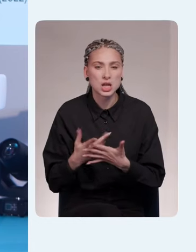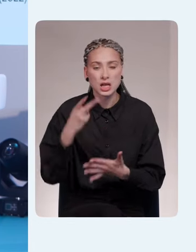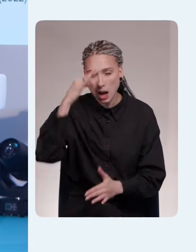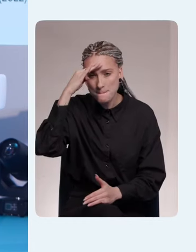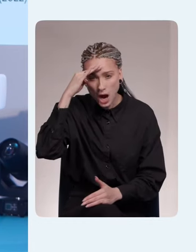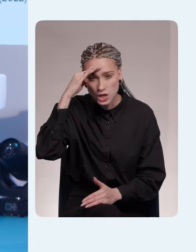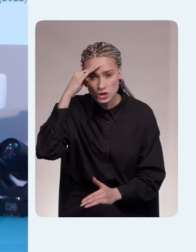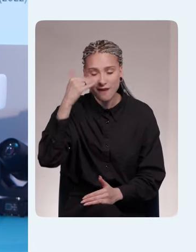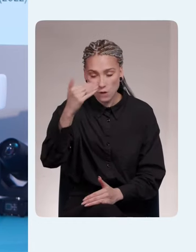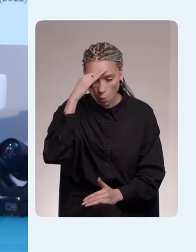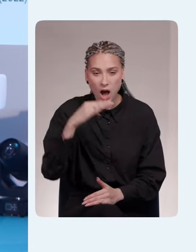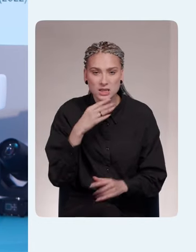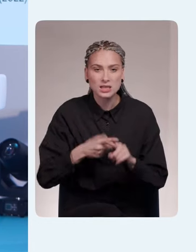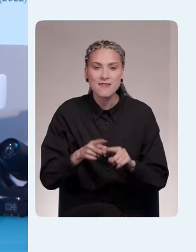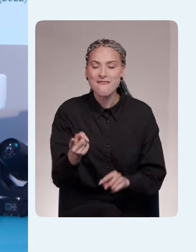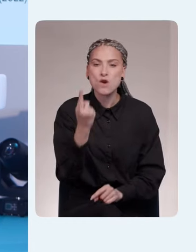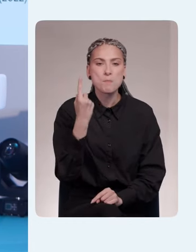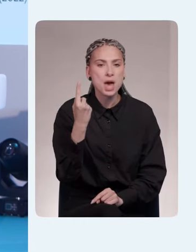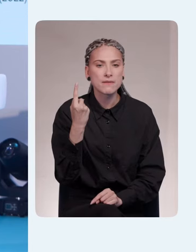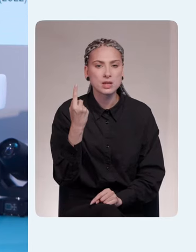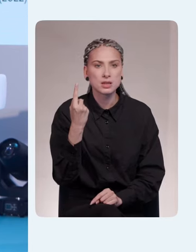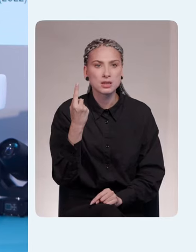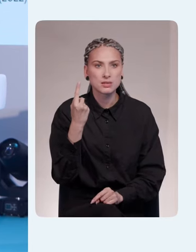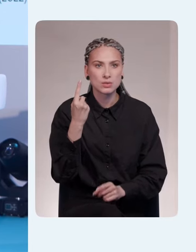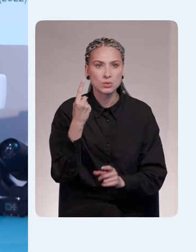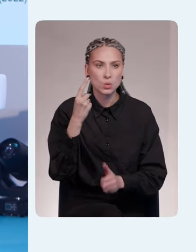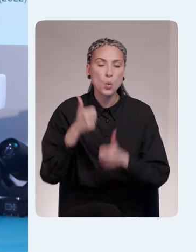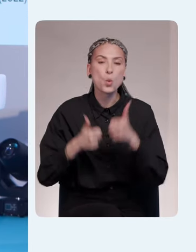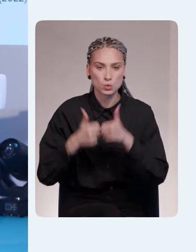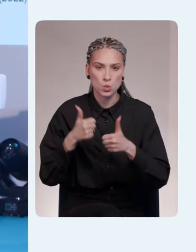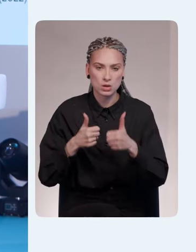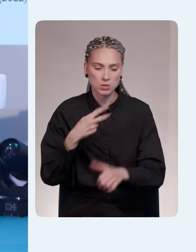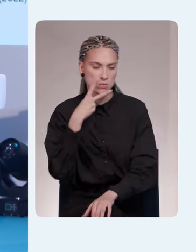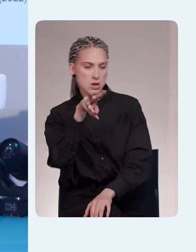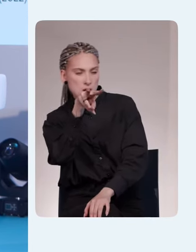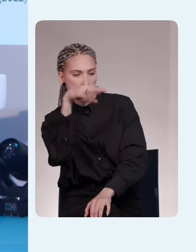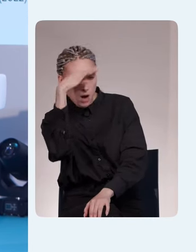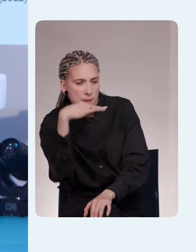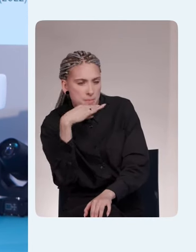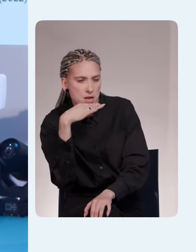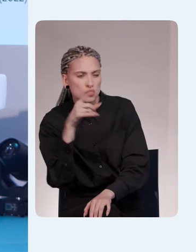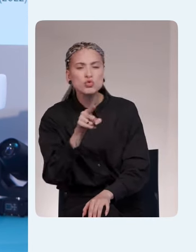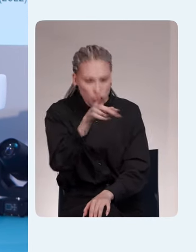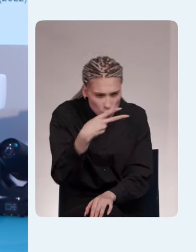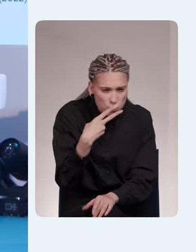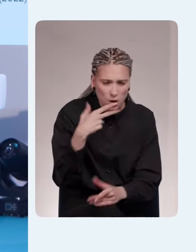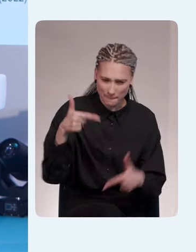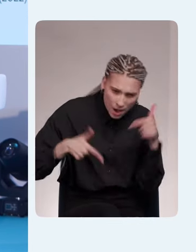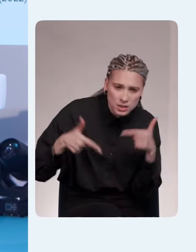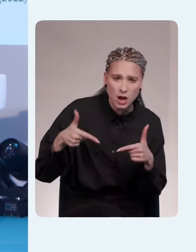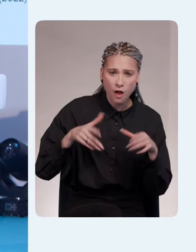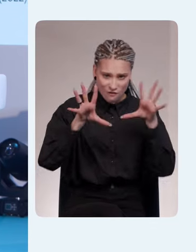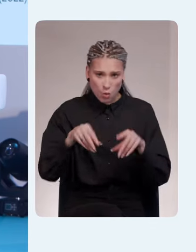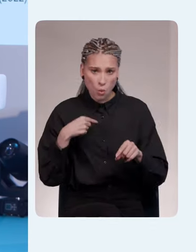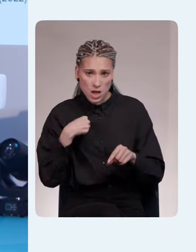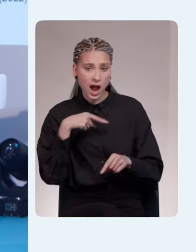мальчика его отец — это его первый конкурент. То есть ты смотришь на него такого: папа, ничего себе, ты что-то куришь, материшься, всему этому я у